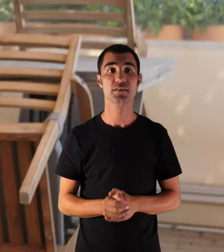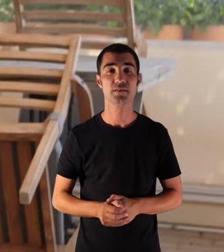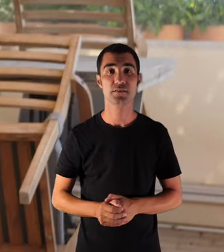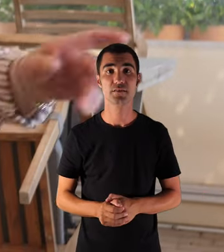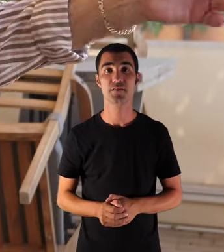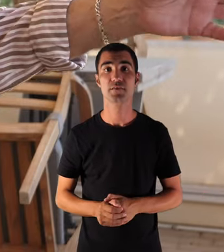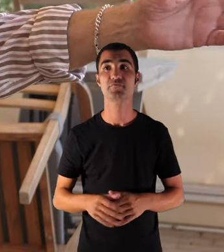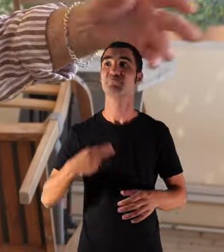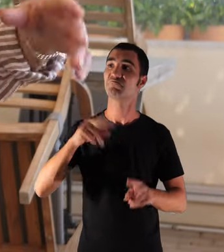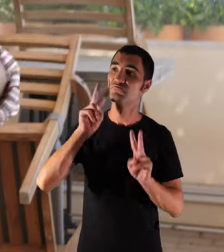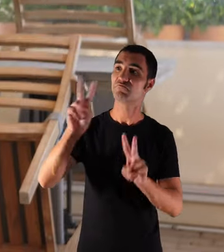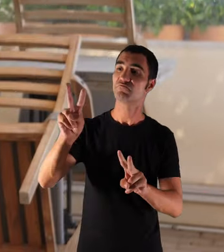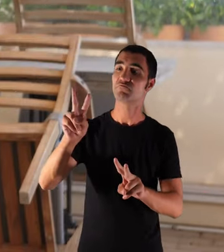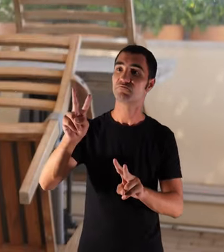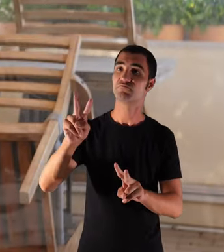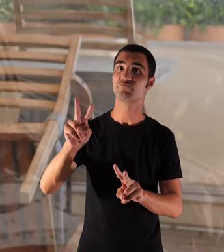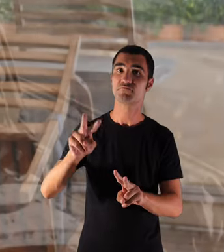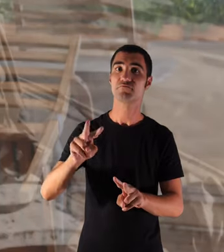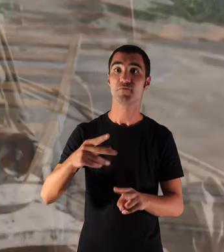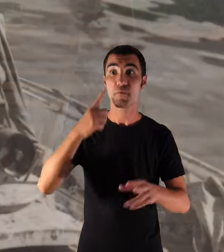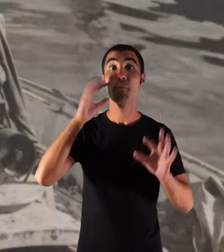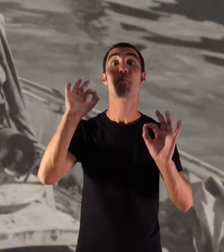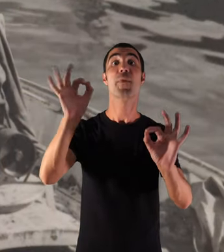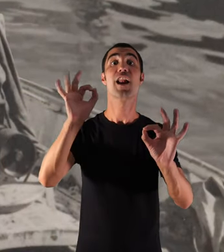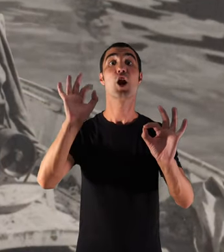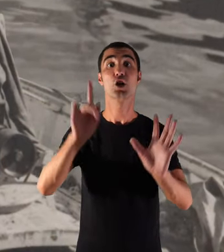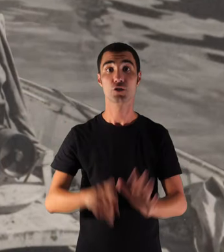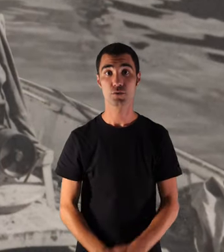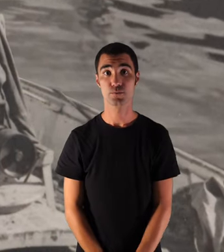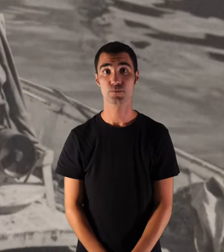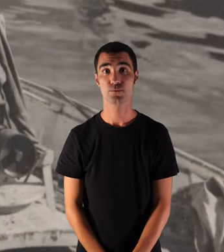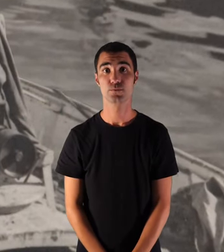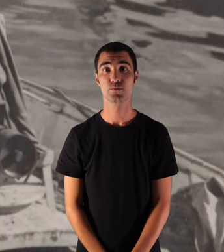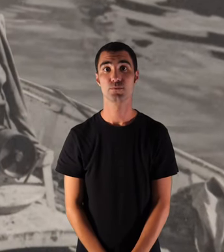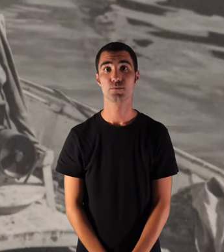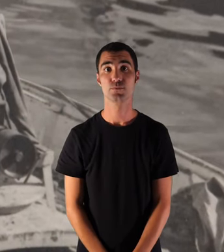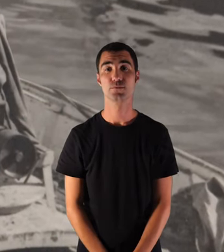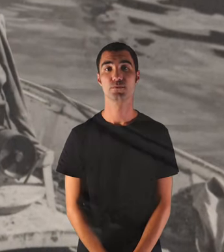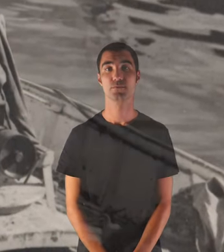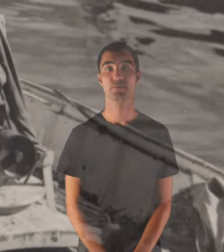La veig, però l'he avorrido.